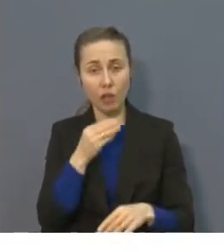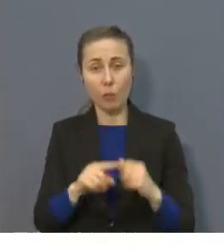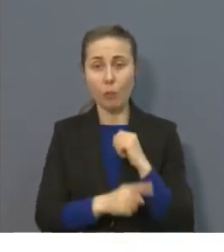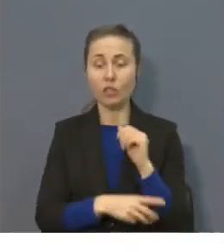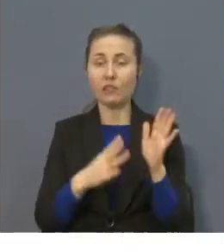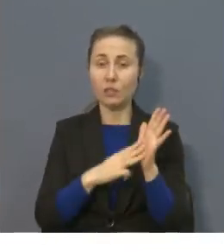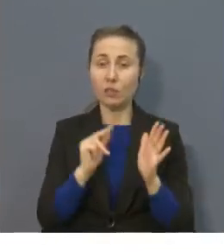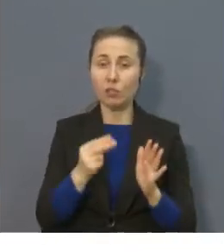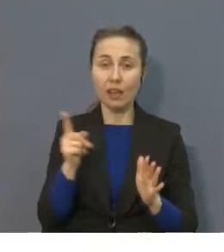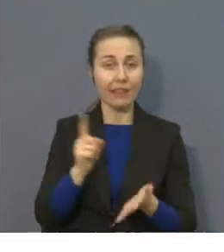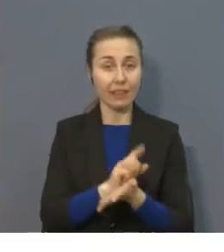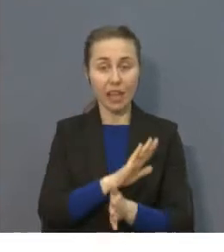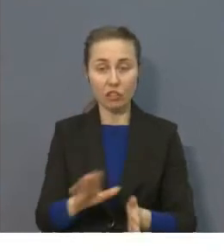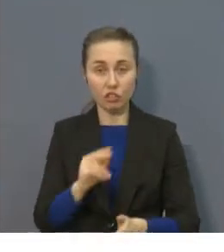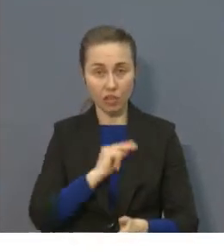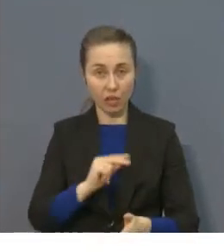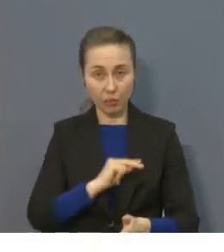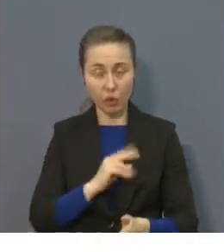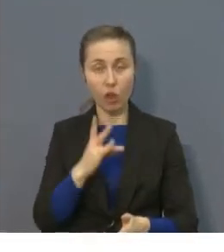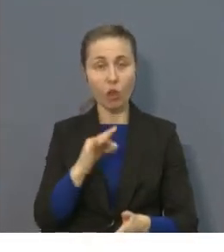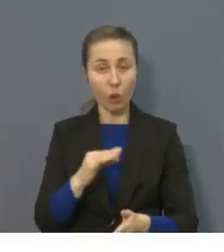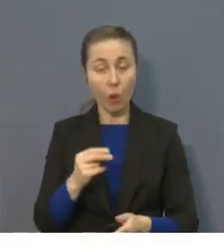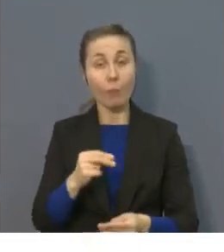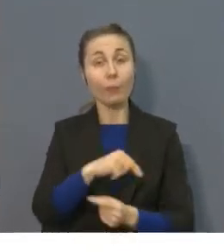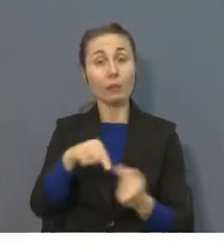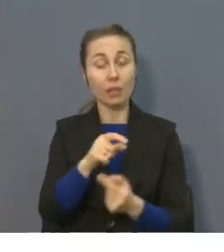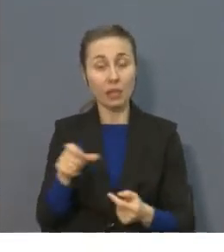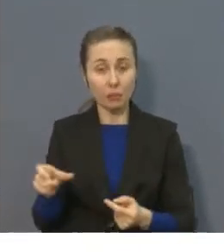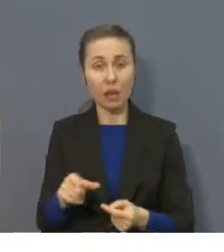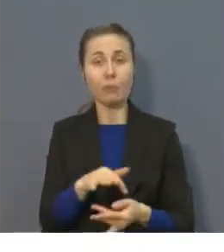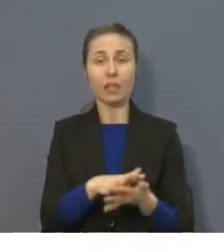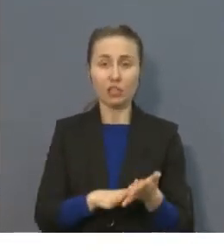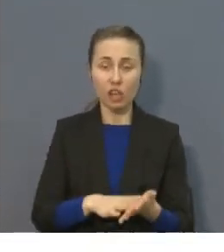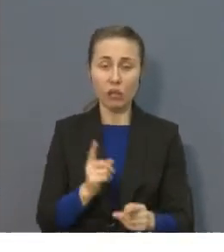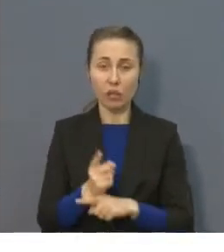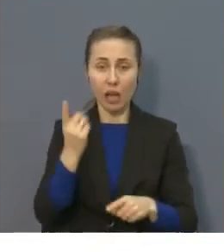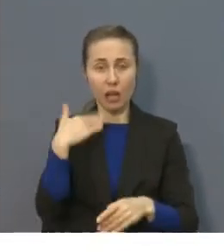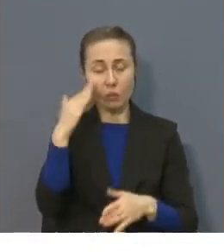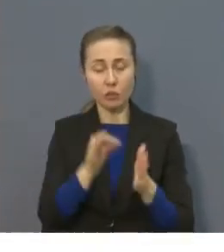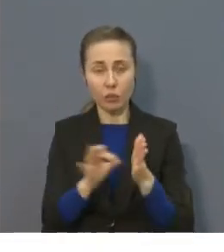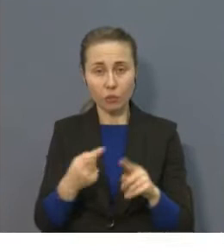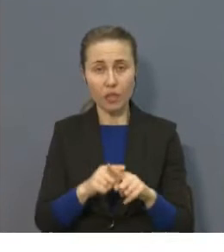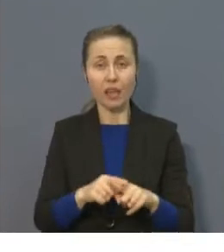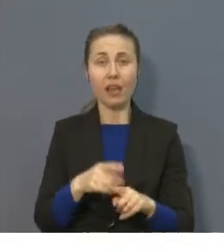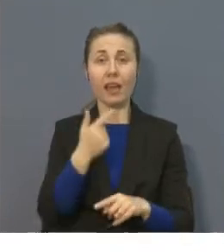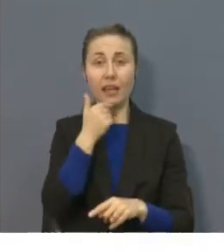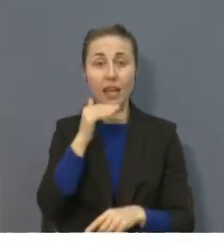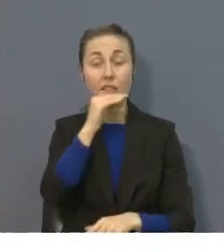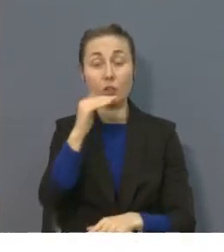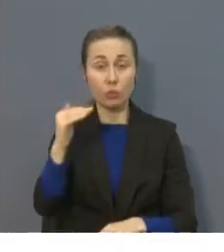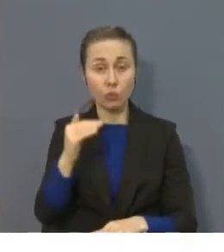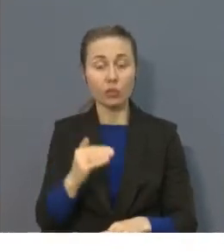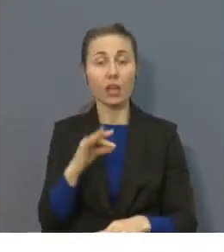кейін олар жұмыс істемеуі керек. Бірақ кәсіпкерлер қойылған талаптарды бұзуда. Ақмола облысы бүгінде қызыл аймақта. Ауру